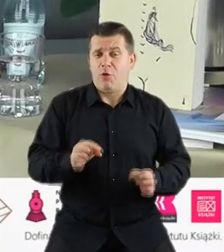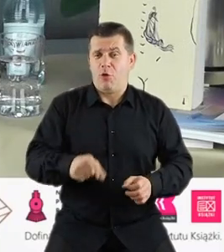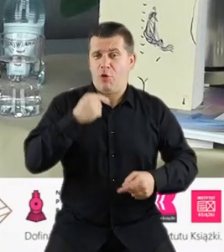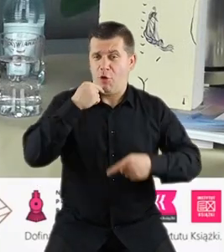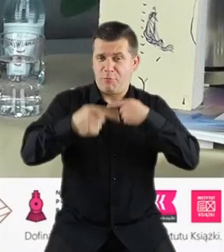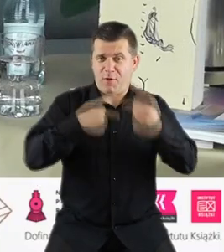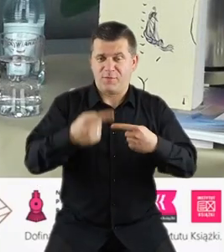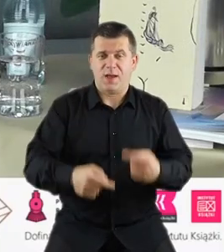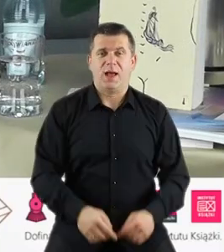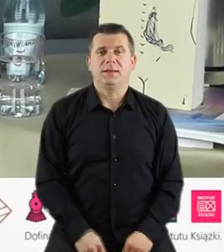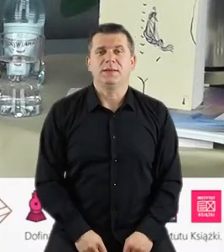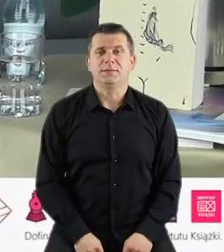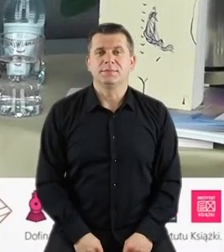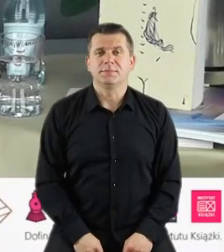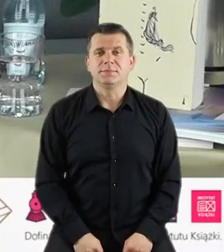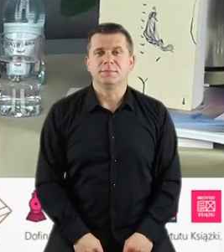opowiadam.